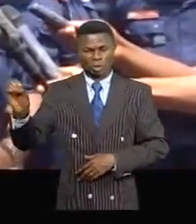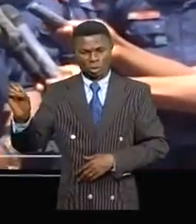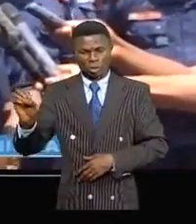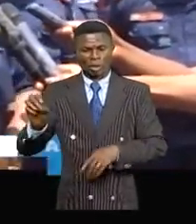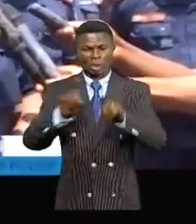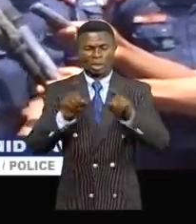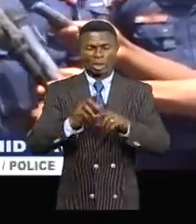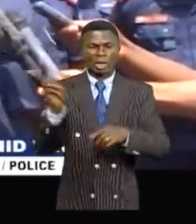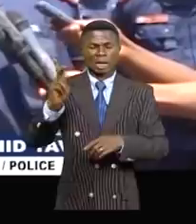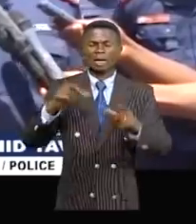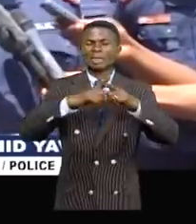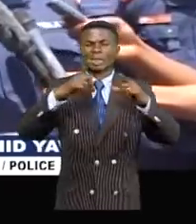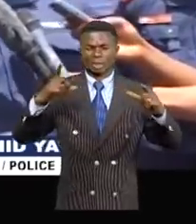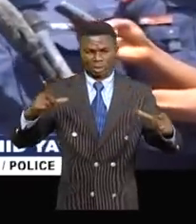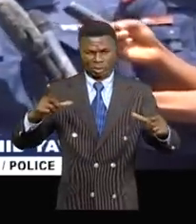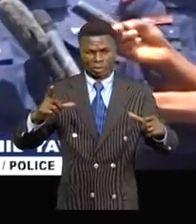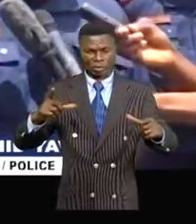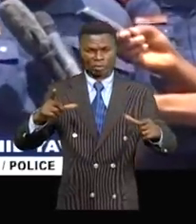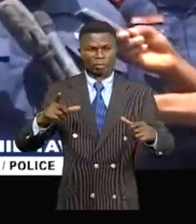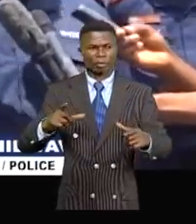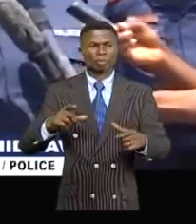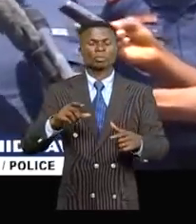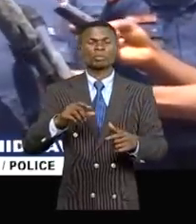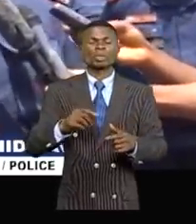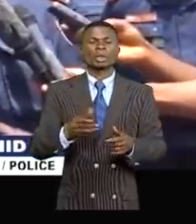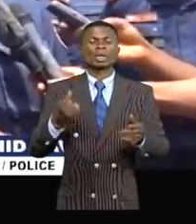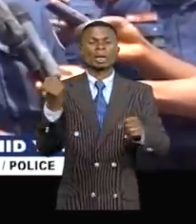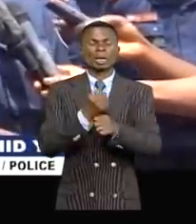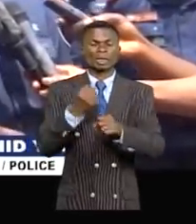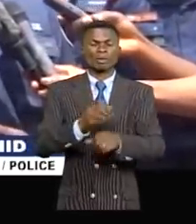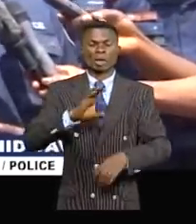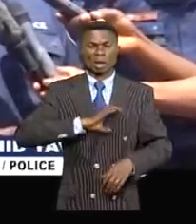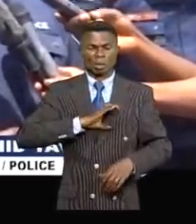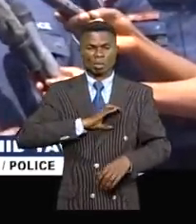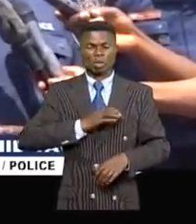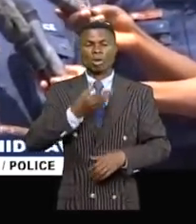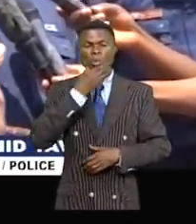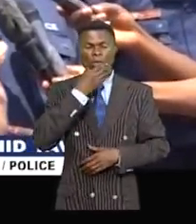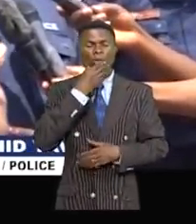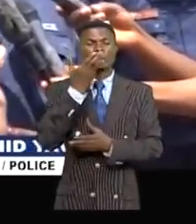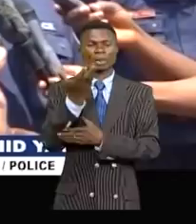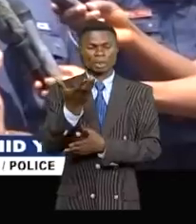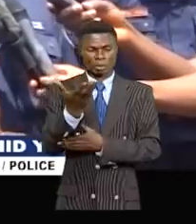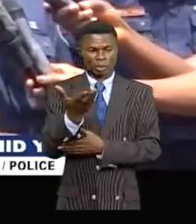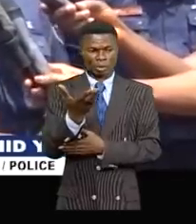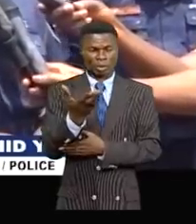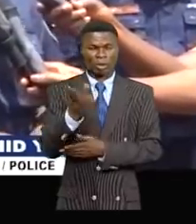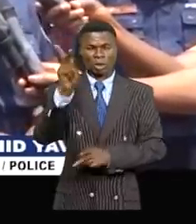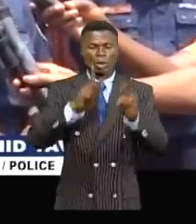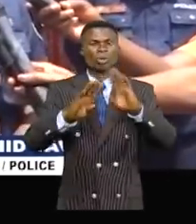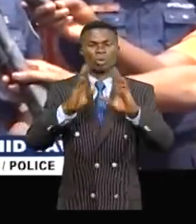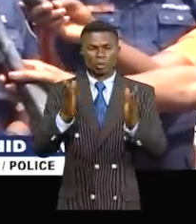l'espace grand kasaïen, les assises de la police de Mbujimayi demandent à cette